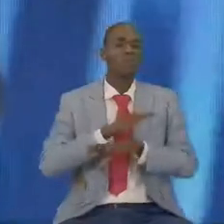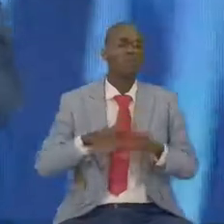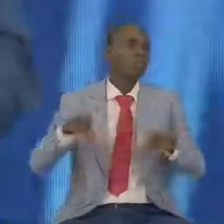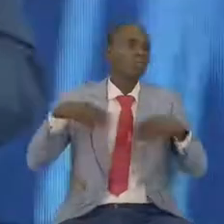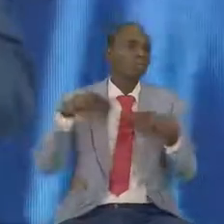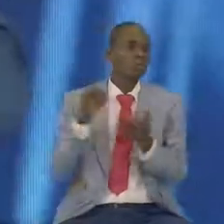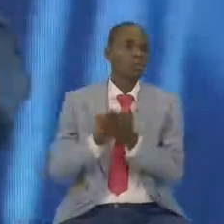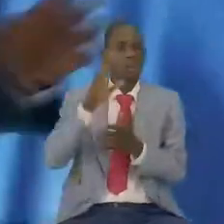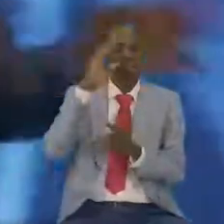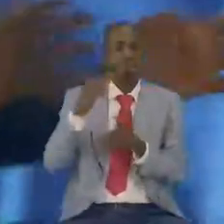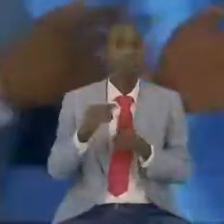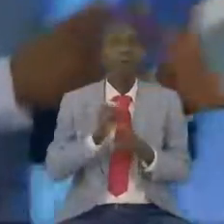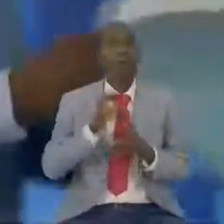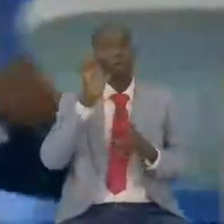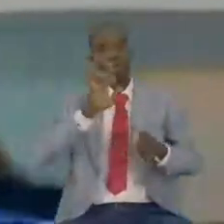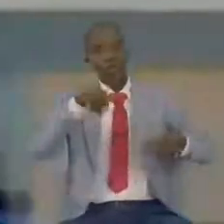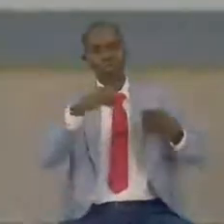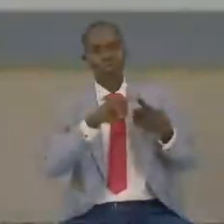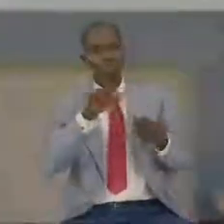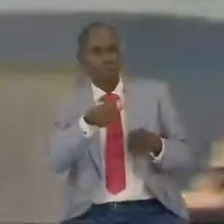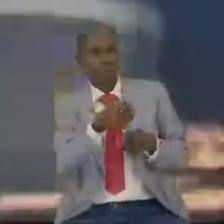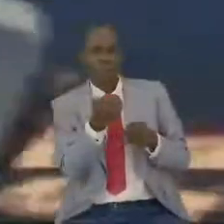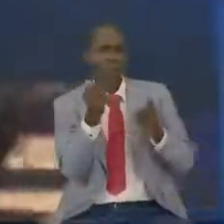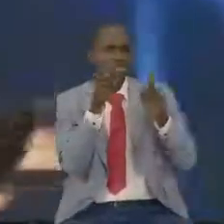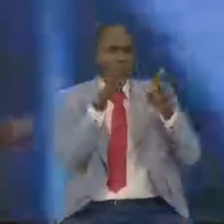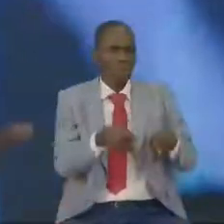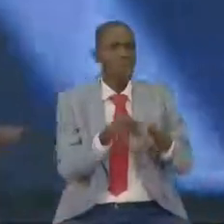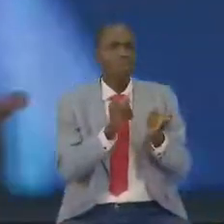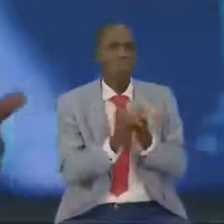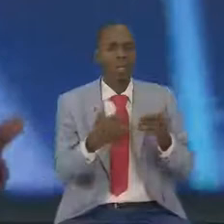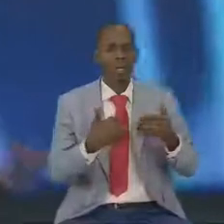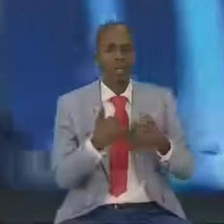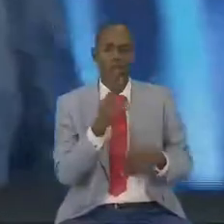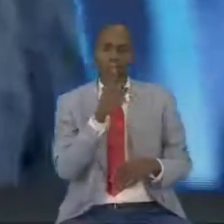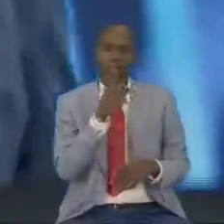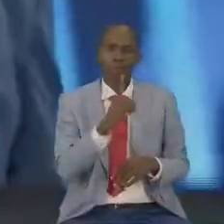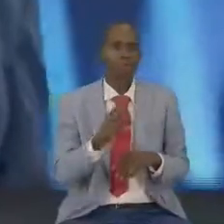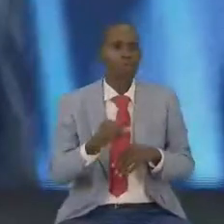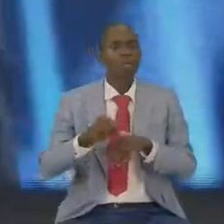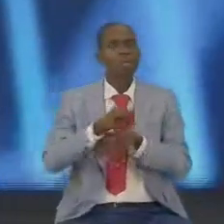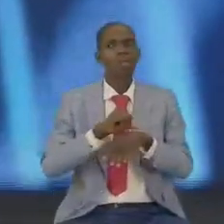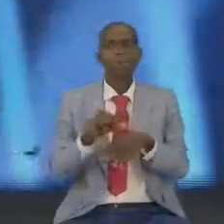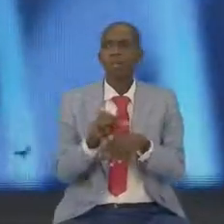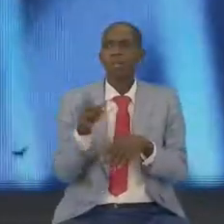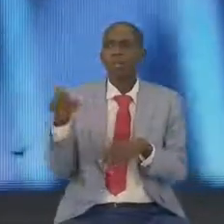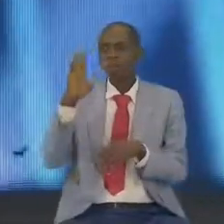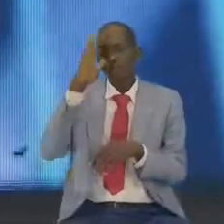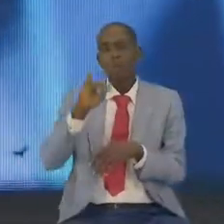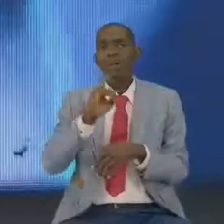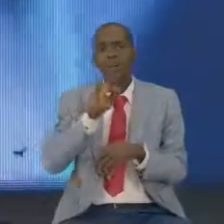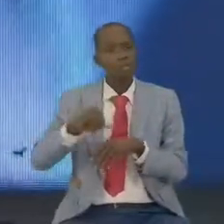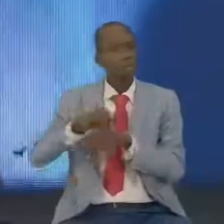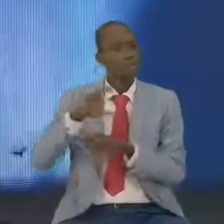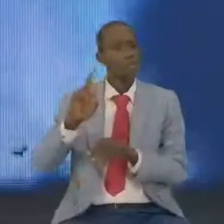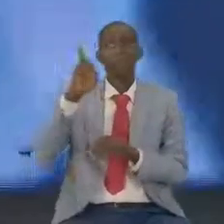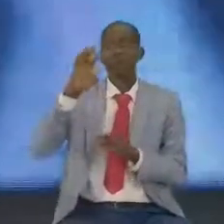n'accepte pas. Je n'irai pas chez quelqu'un qui a une vraie onction. Il a l'onction. C'est pourquoi Dieu l'a mis